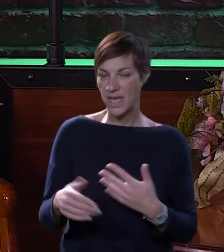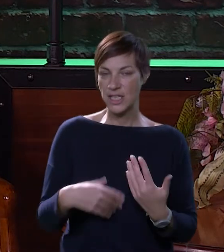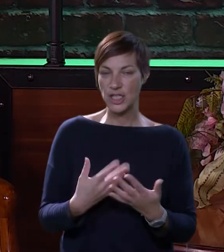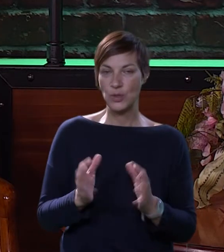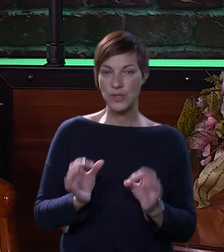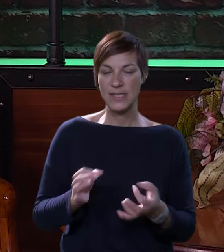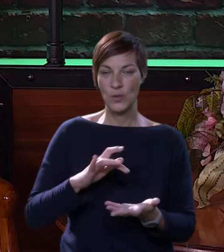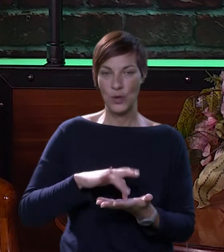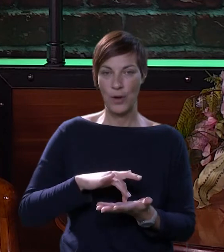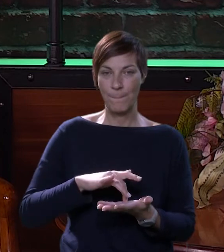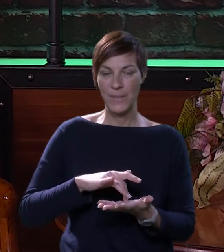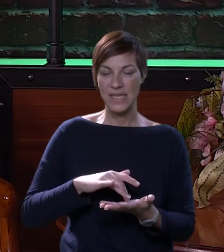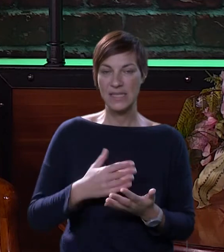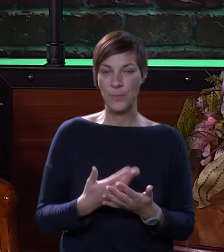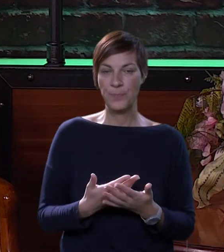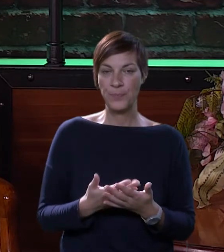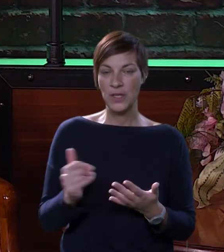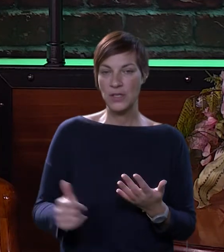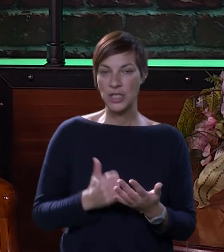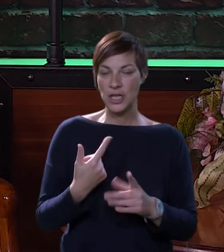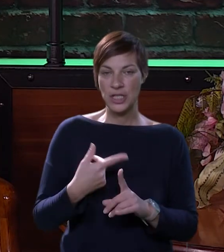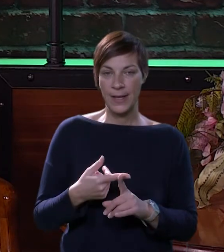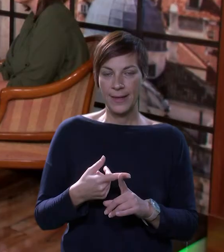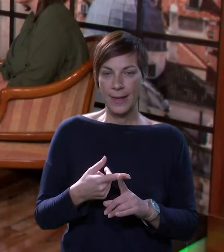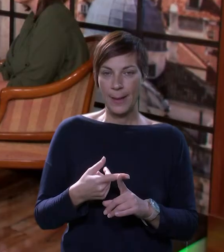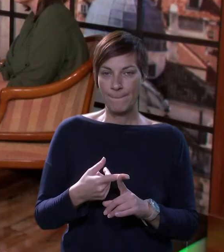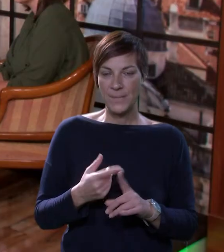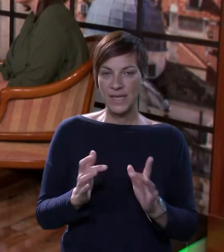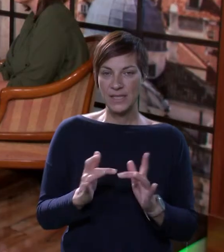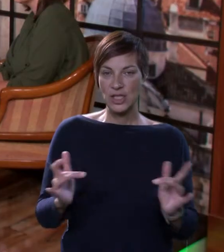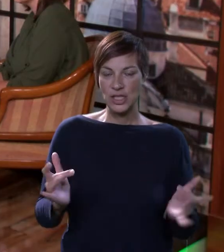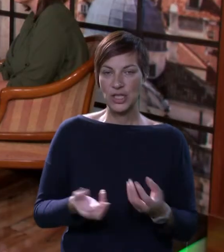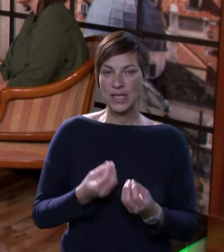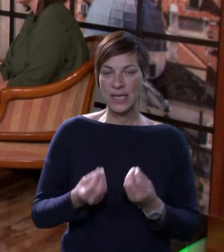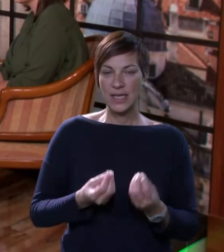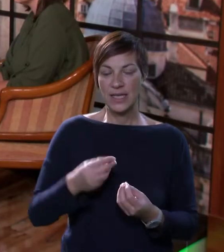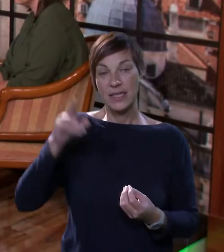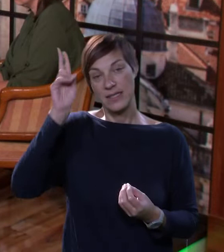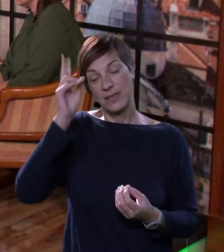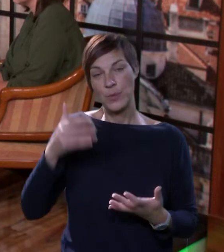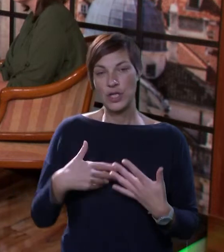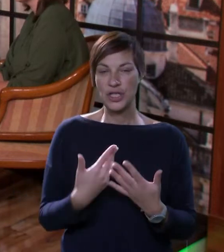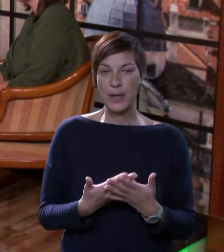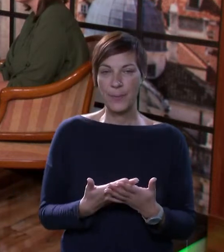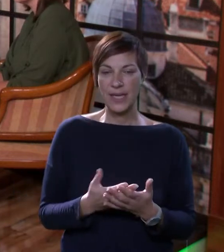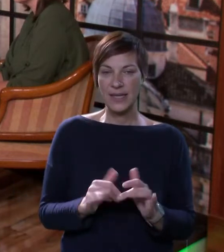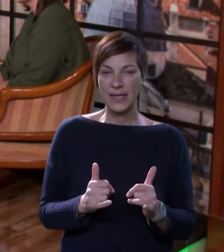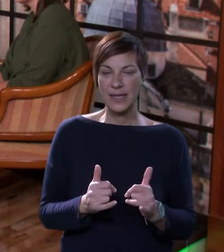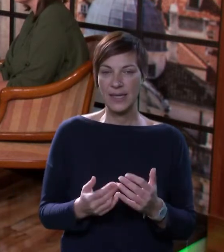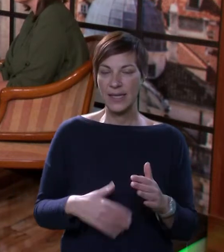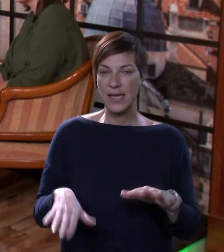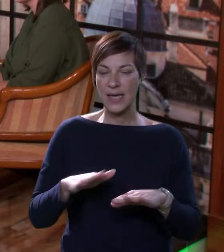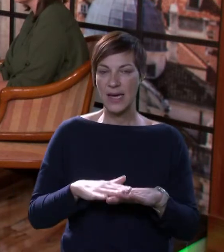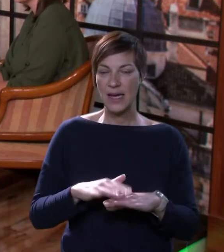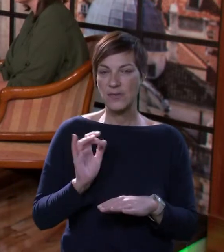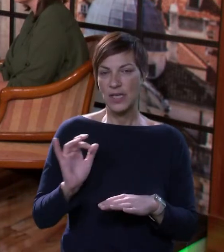to sigurno mjesto. Ono što još jedna prednost online igrica može biti jest i